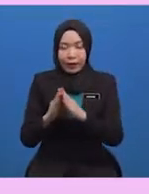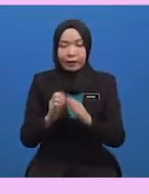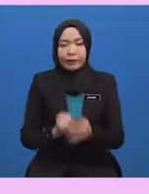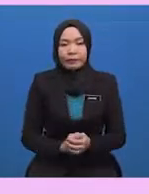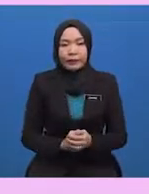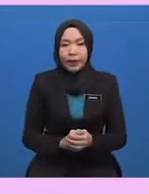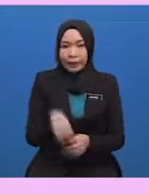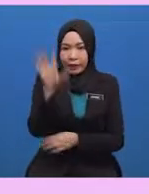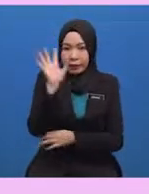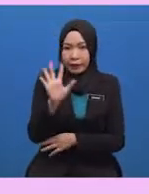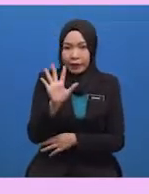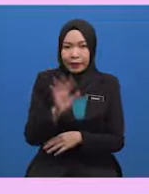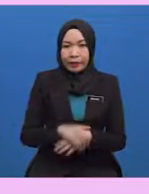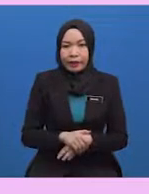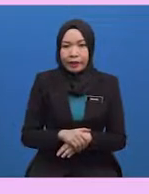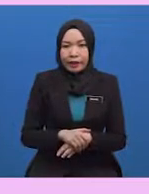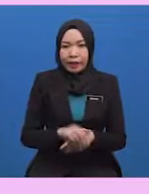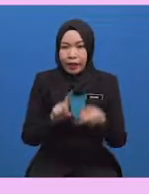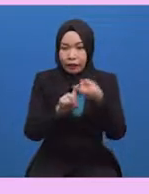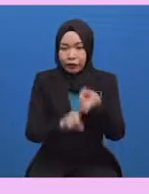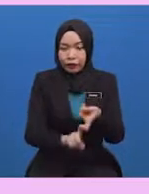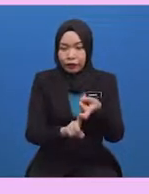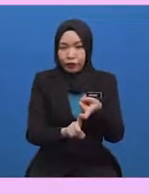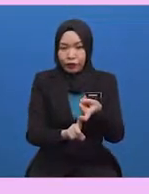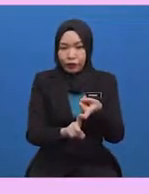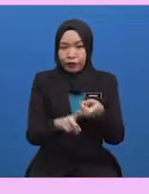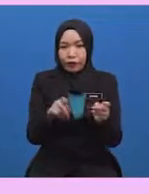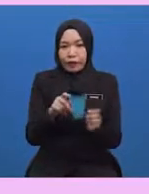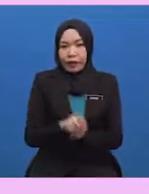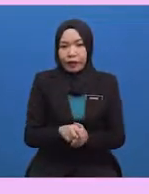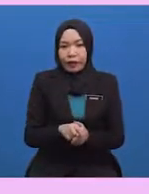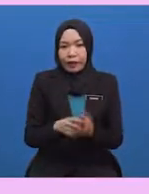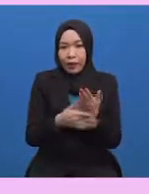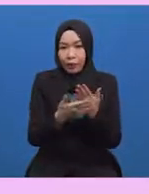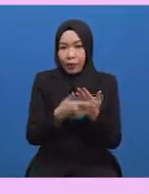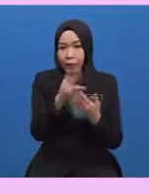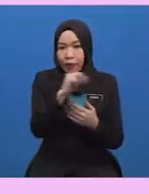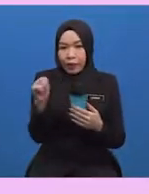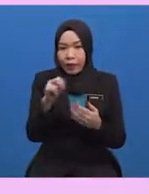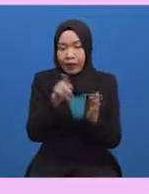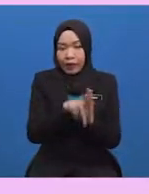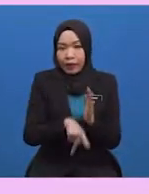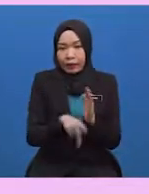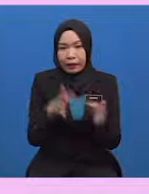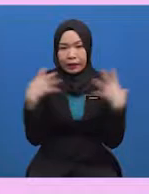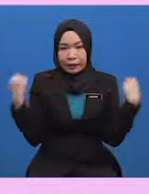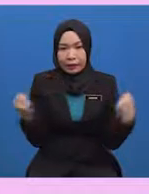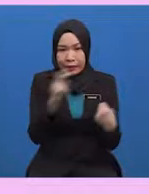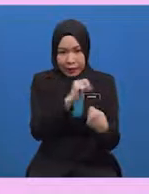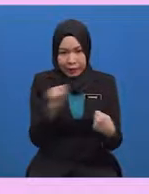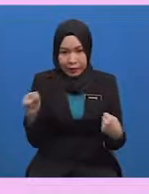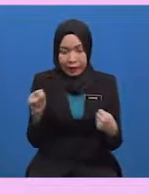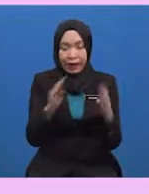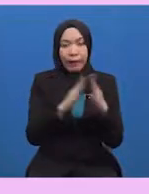Kelima, pergantungan kemudahan kesihatan. Di bandar terdapat pusat rawatan